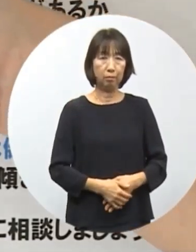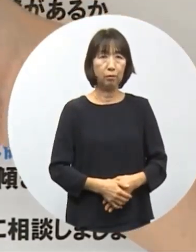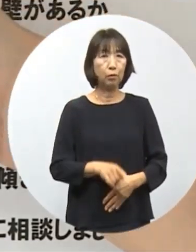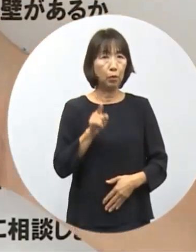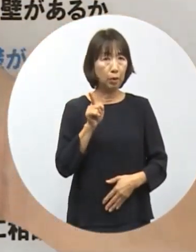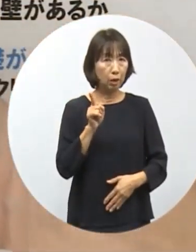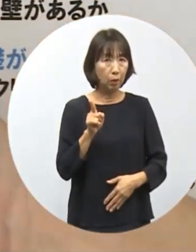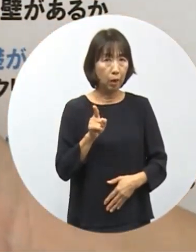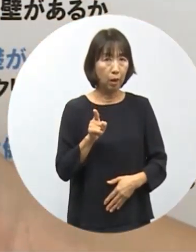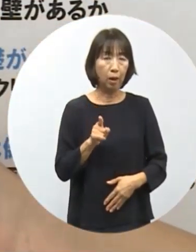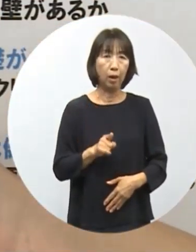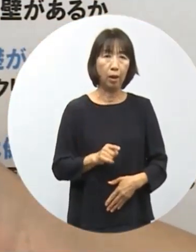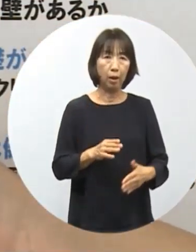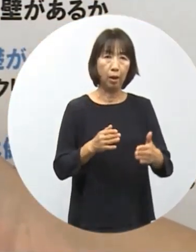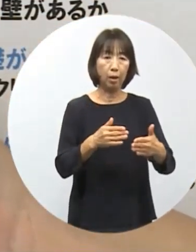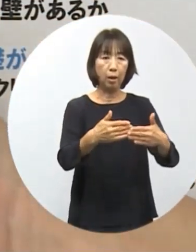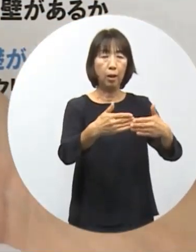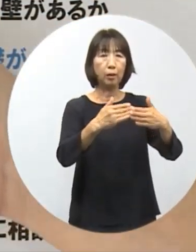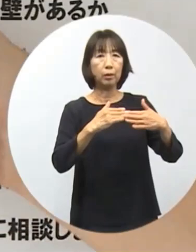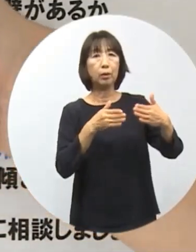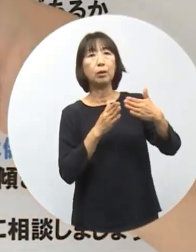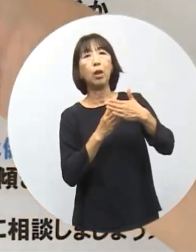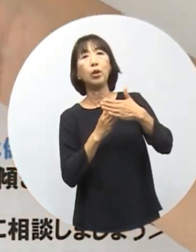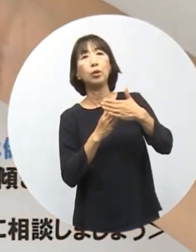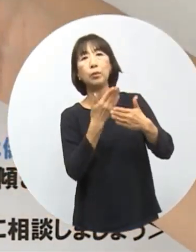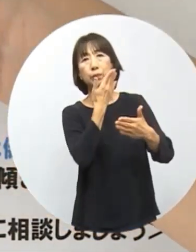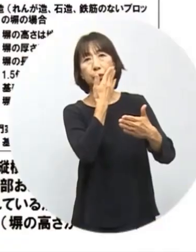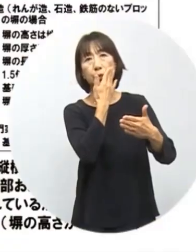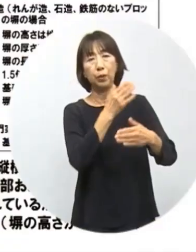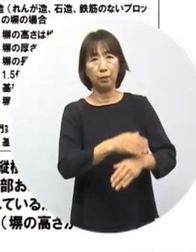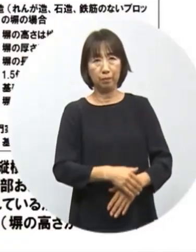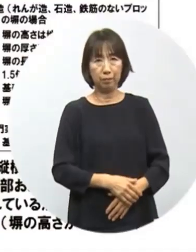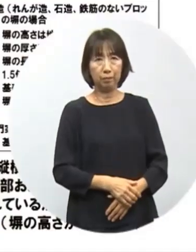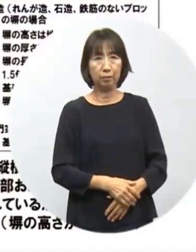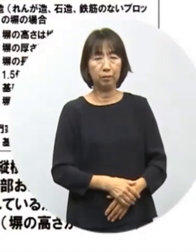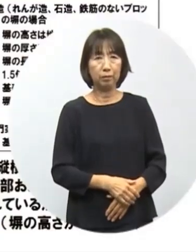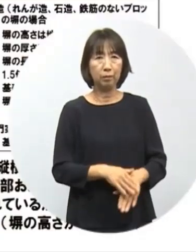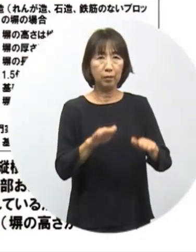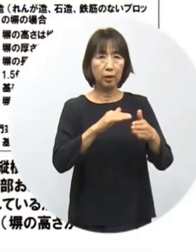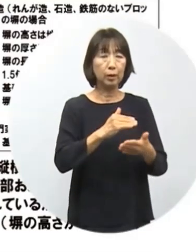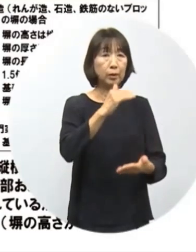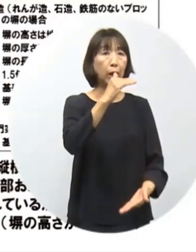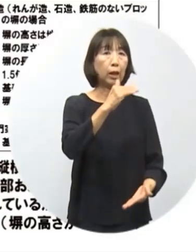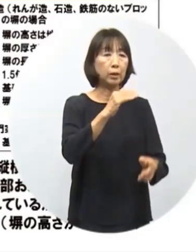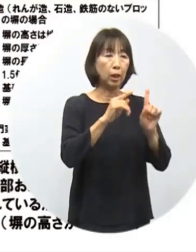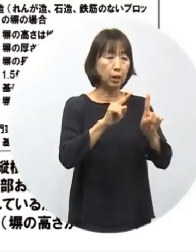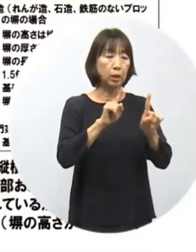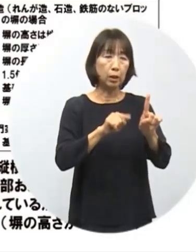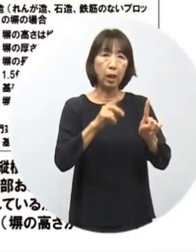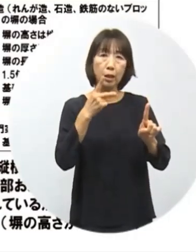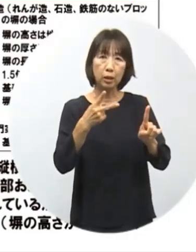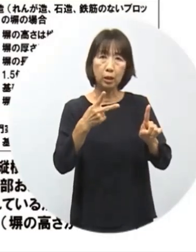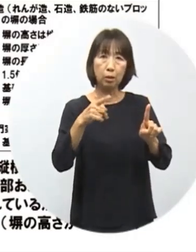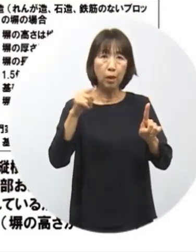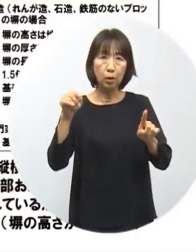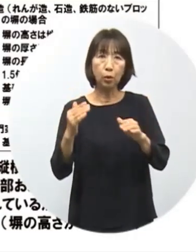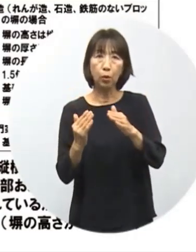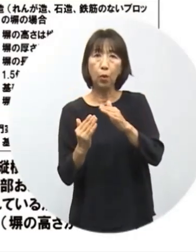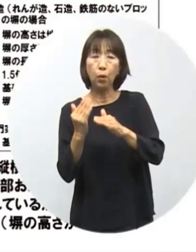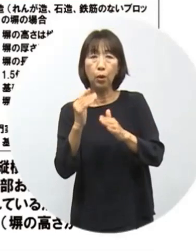は塀の倒れ止めとしてとても重要になります。塀の高さが 1.2 メートルを超える場